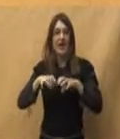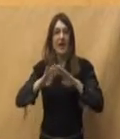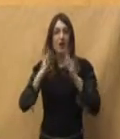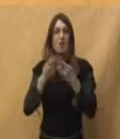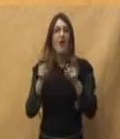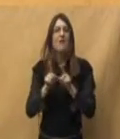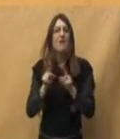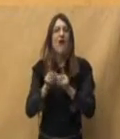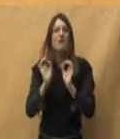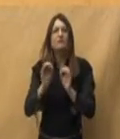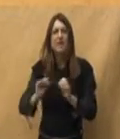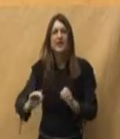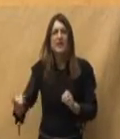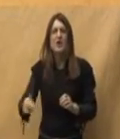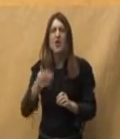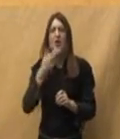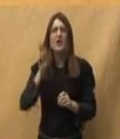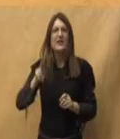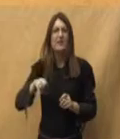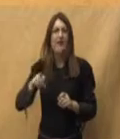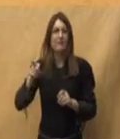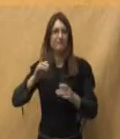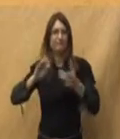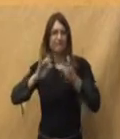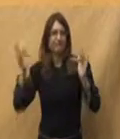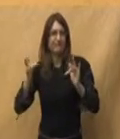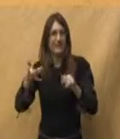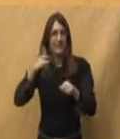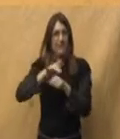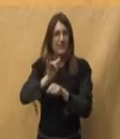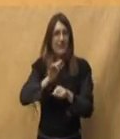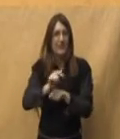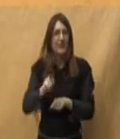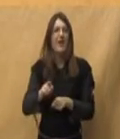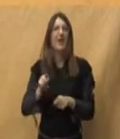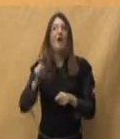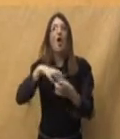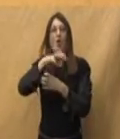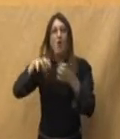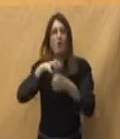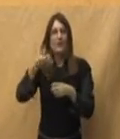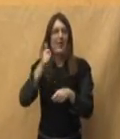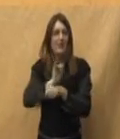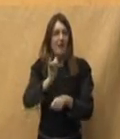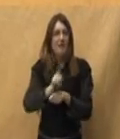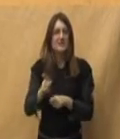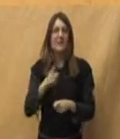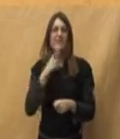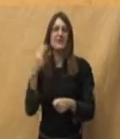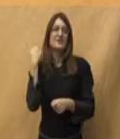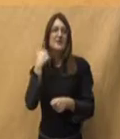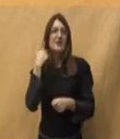kao specifično djece izložene elektroničkom cyber bulingu, prevencija obiteljskog nasilja, seksualna uspješna